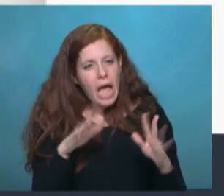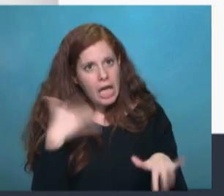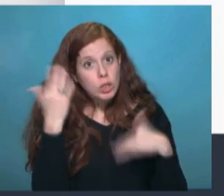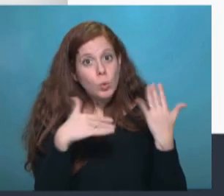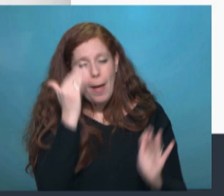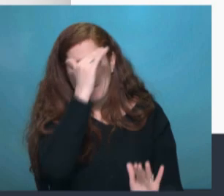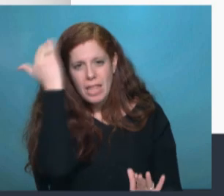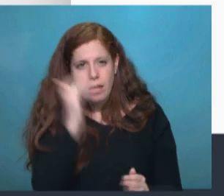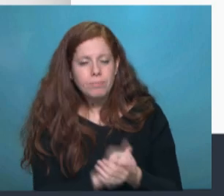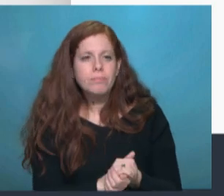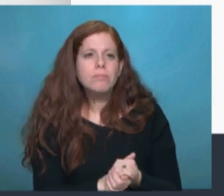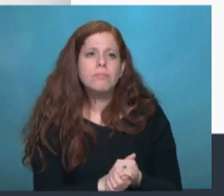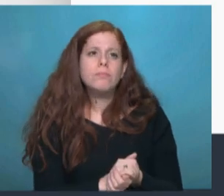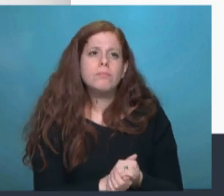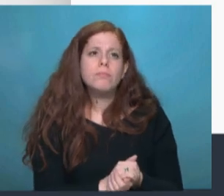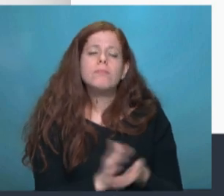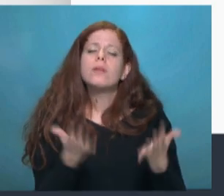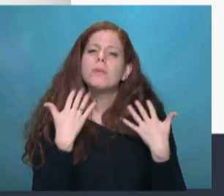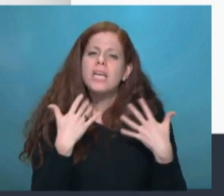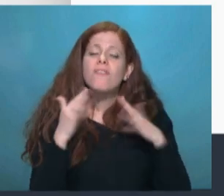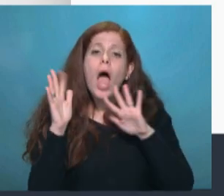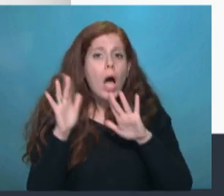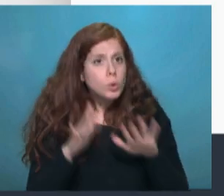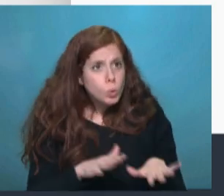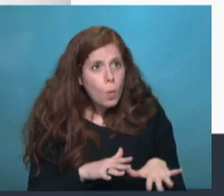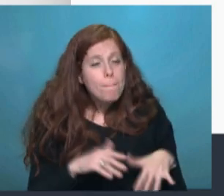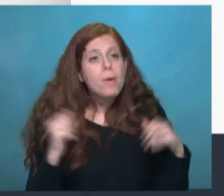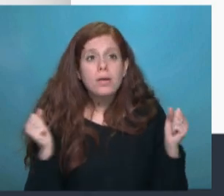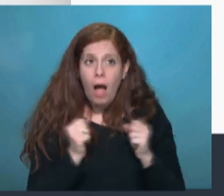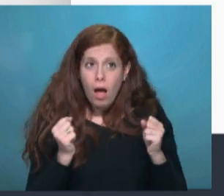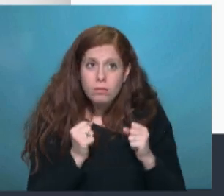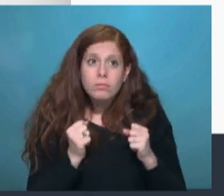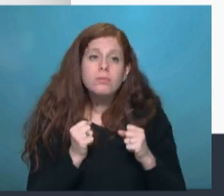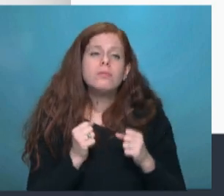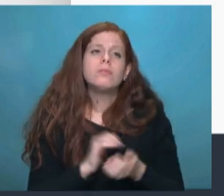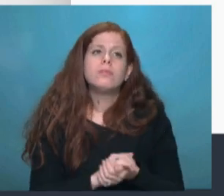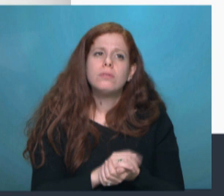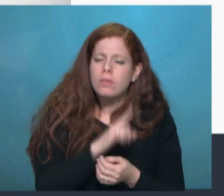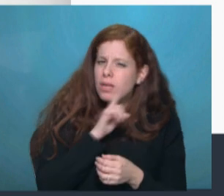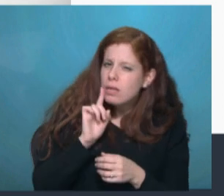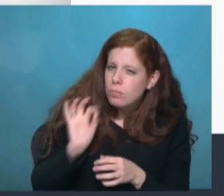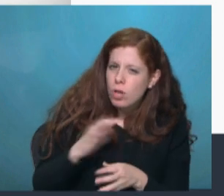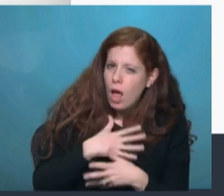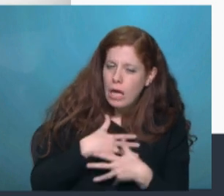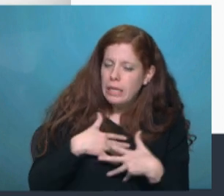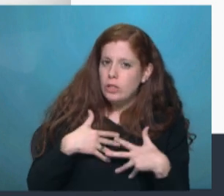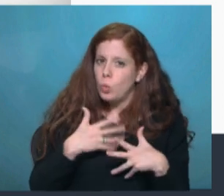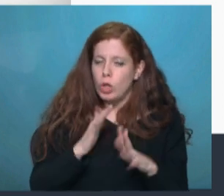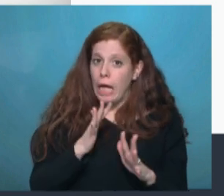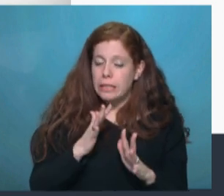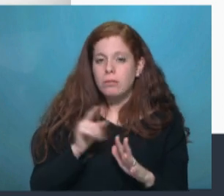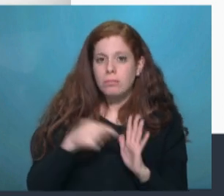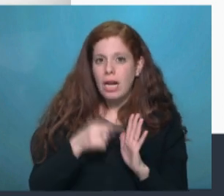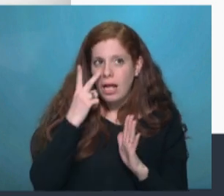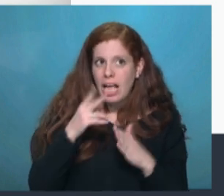מדי. מזג האוויר היה גשום וקר. אמא שלך היו לה תחושות בטן לא טובות, כי ראתה שהסירה הזאת